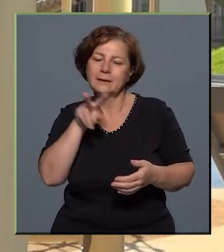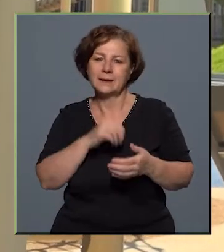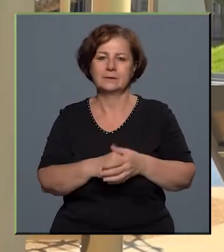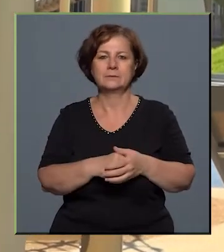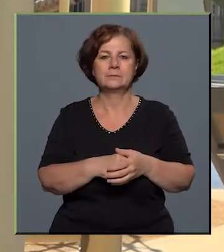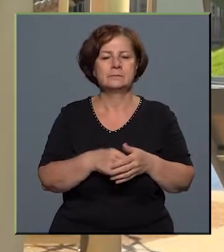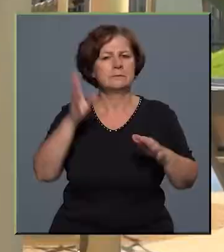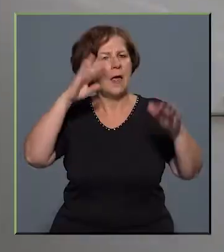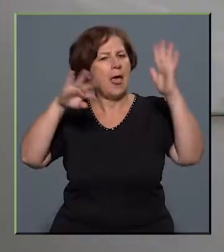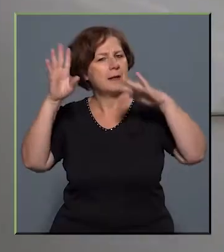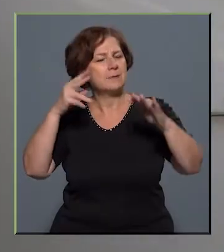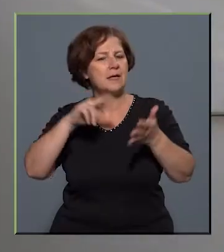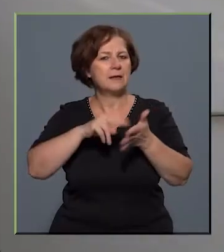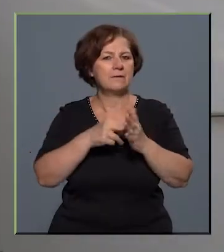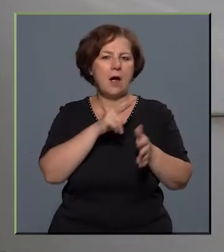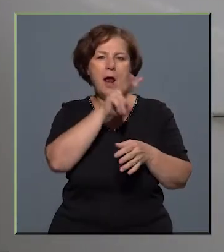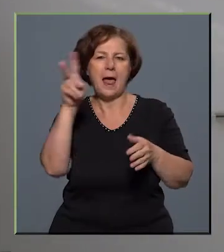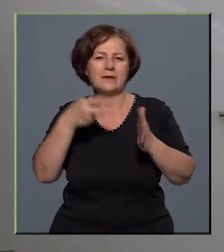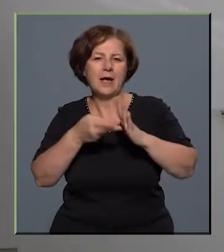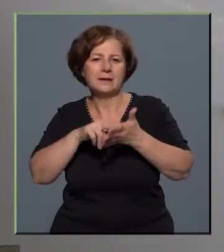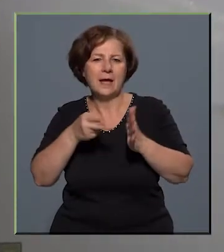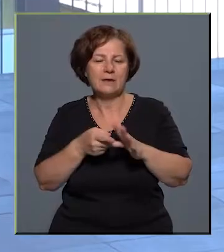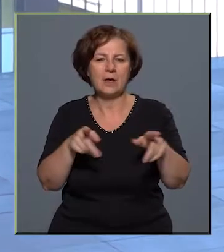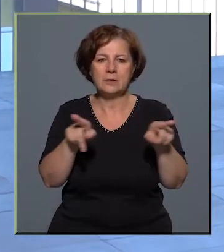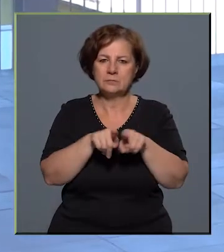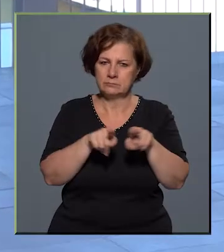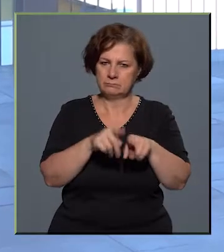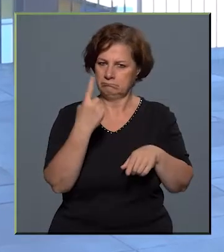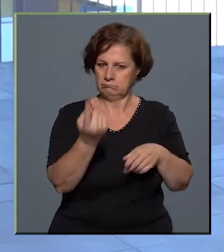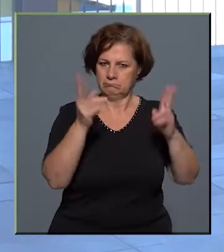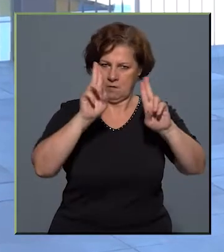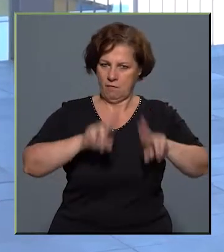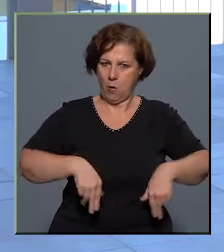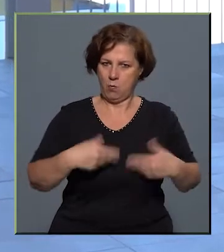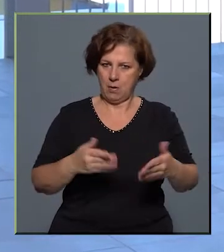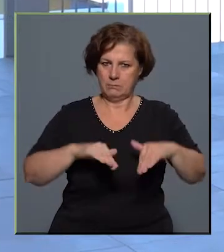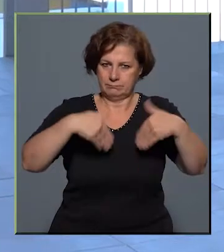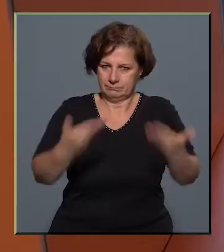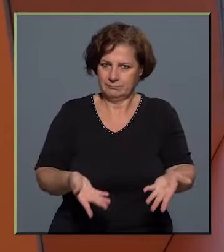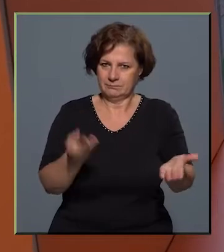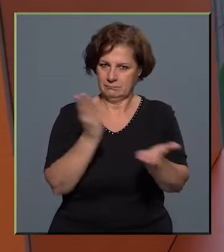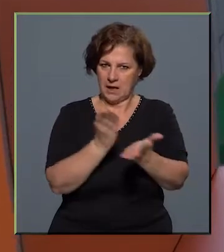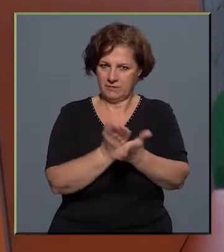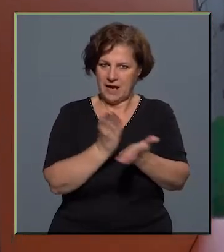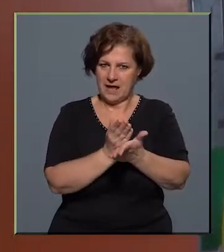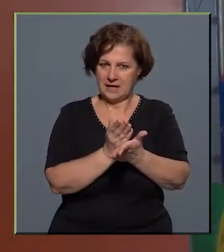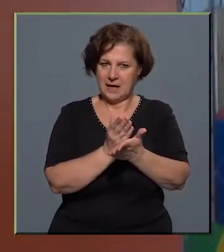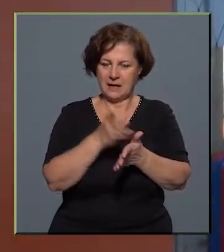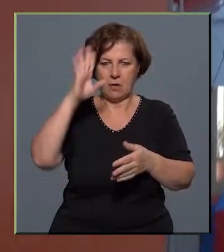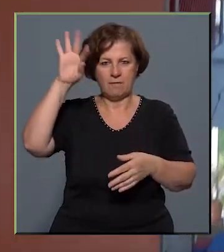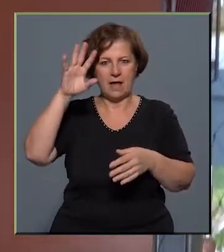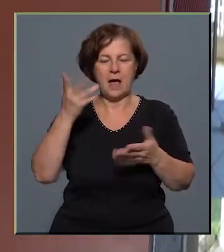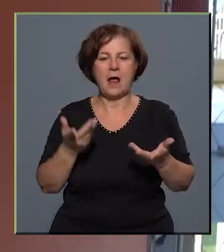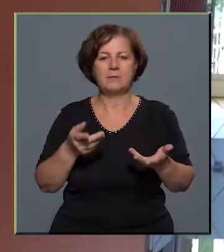elképzelések, a tervek, a látványtervek, azok így a maguk valójában megfelelnek a vágyámoknak,